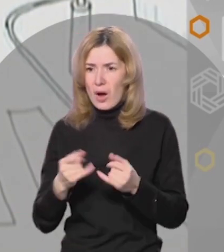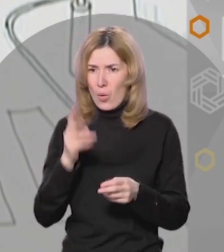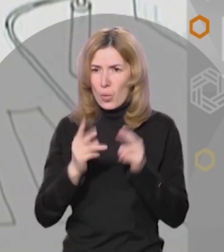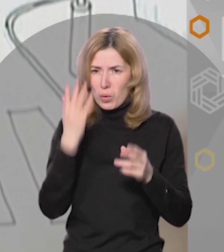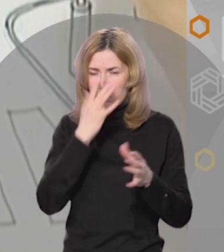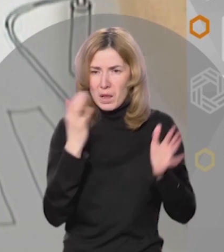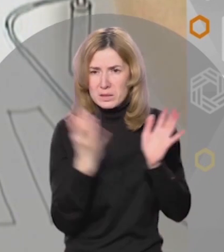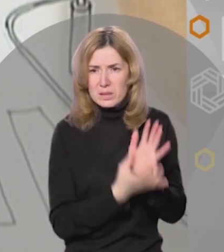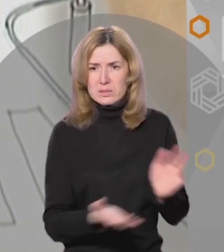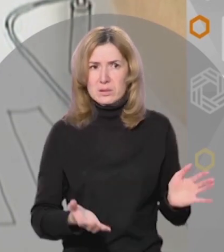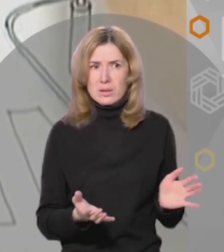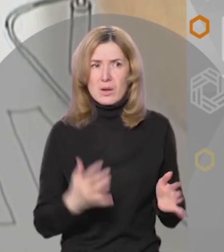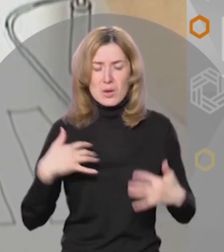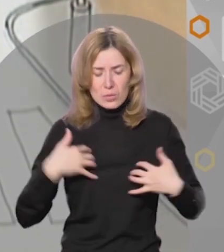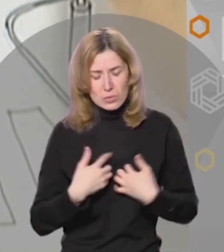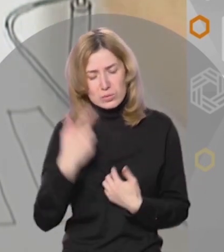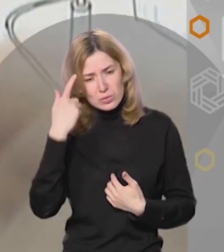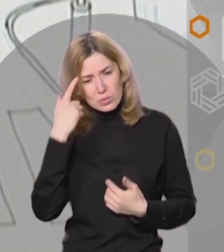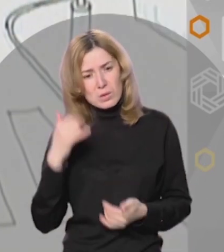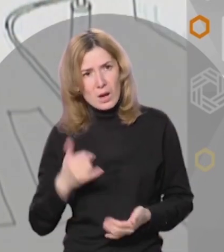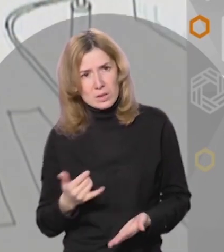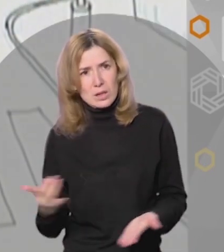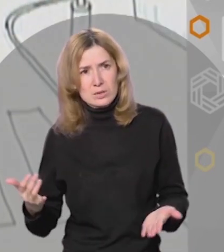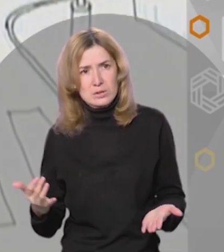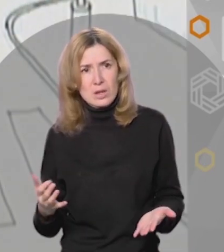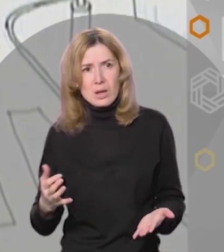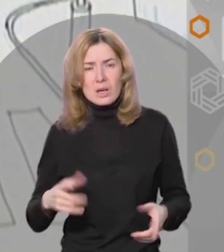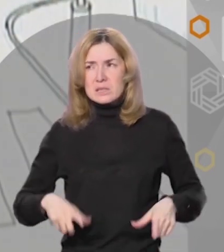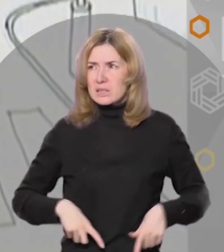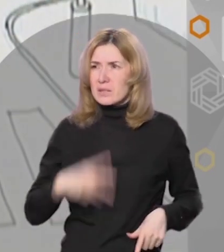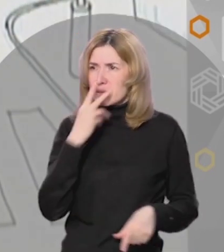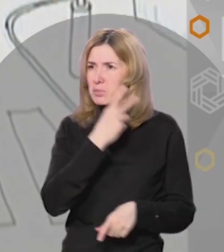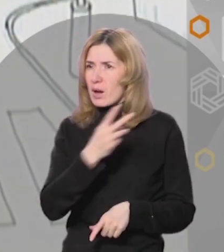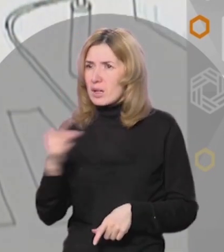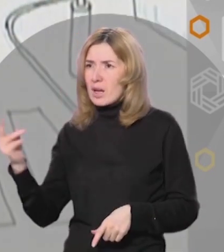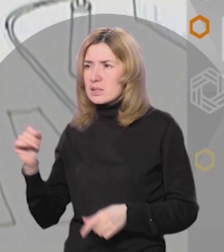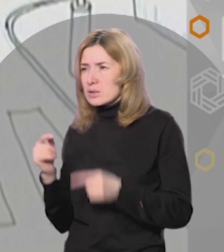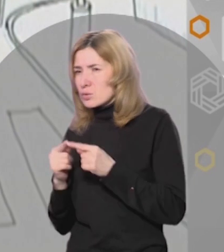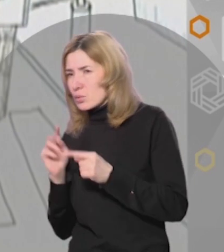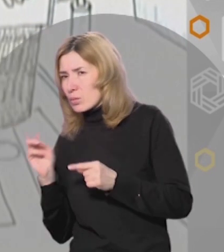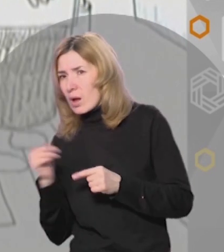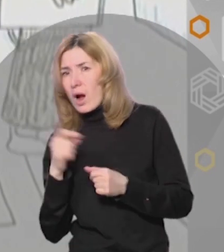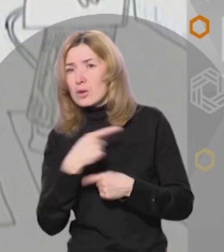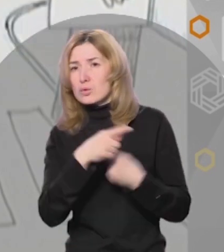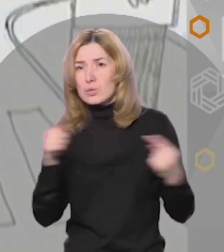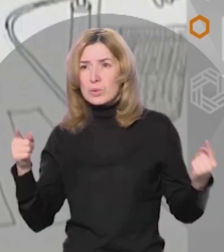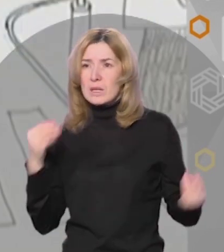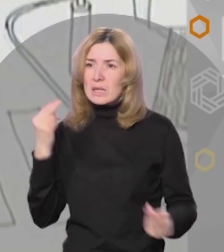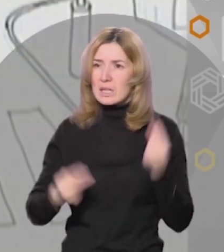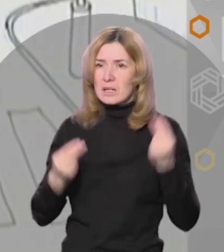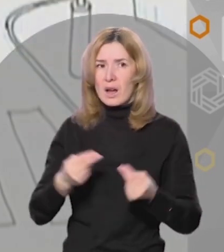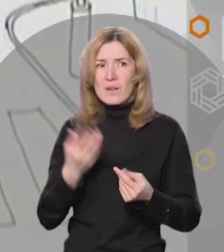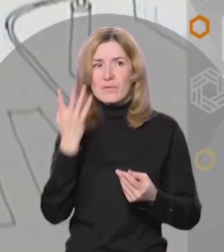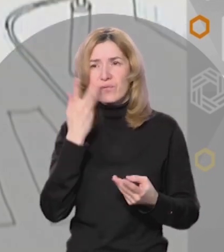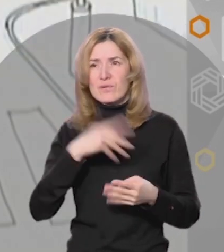кухонном полотенце? Грустно думал он, с завистью поглядывая из-за угла, как другие играли